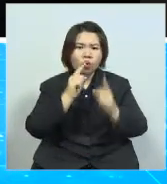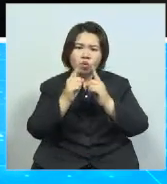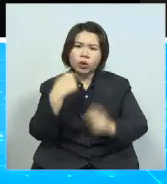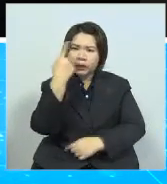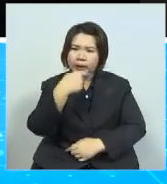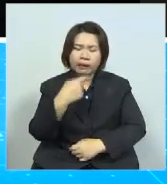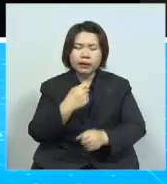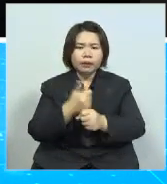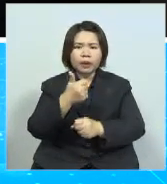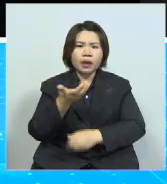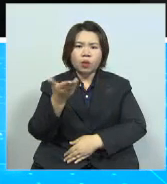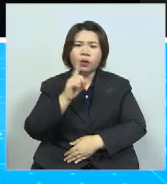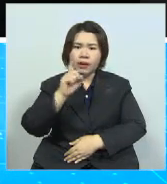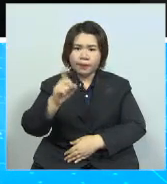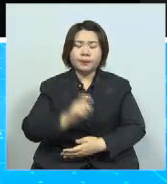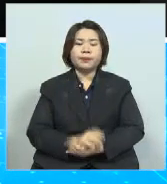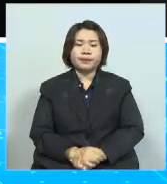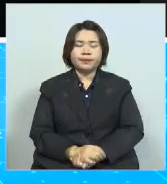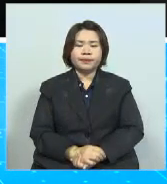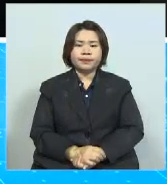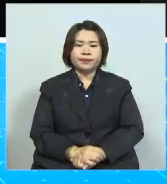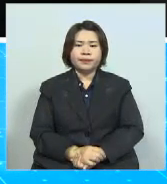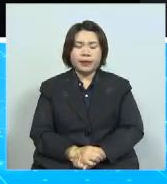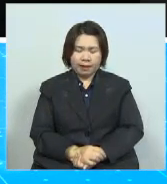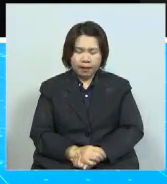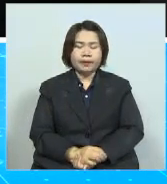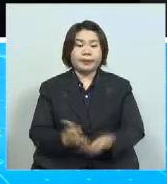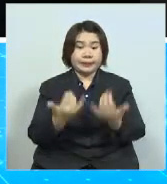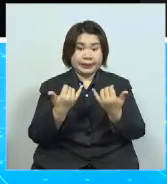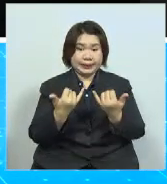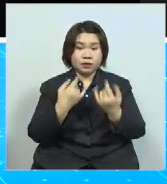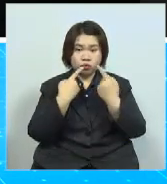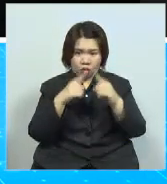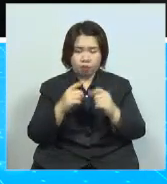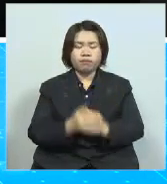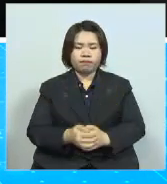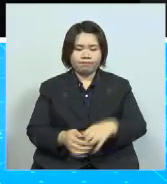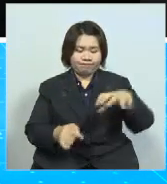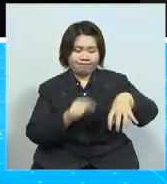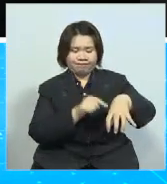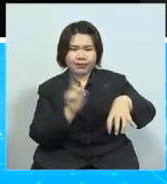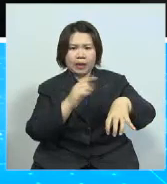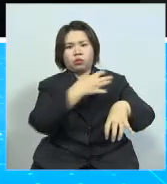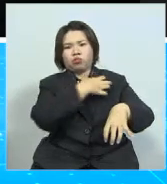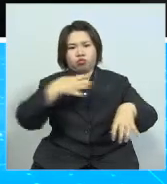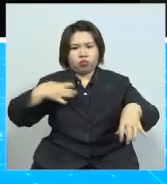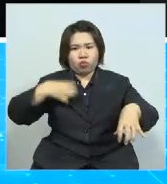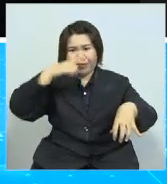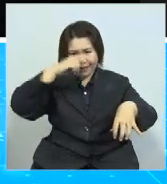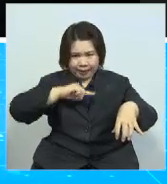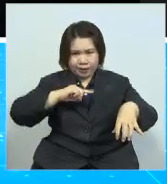านงานกับที่ไหนได้บ้างอะคะ อ๋อแน่นอนเลยนะสถานทูตหรือสถานกงสุลไทยเนี่ยเป็นจุด